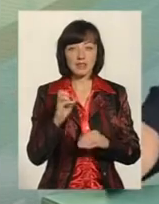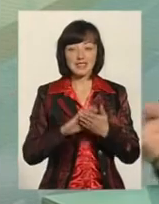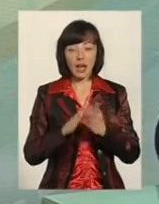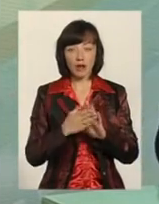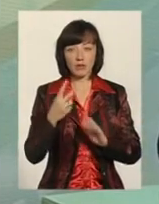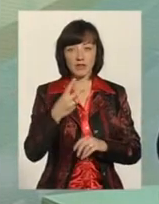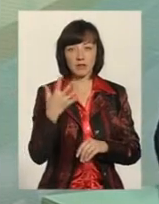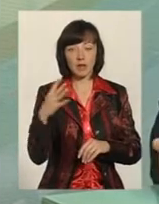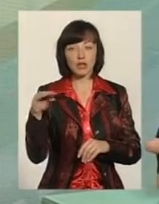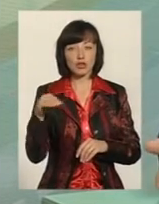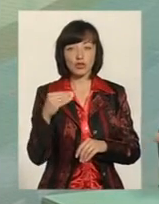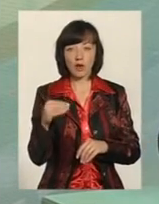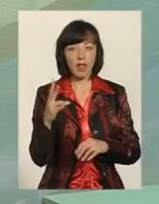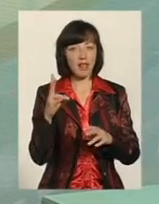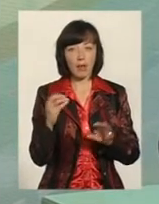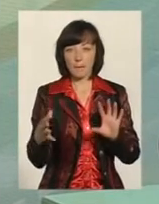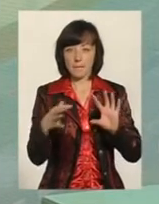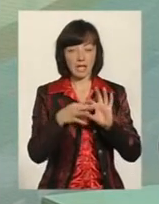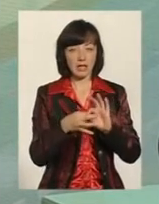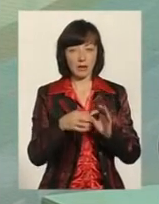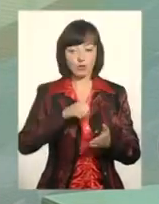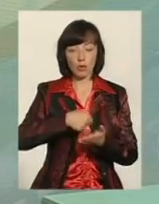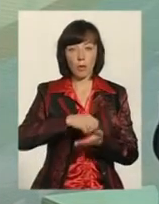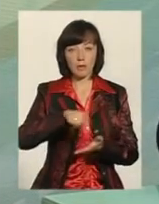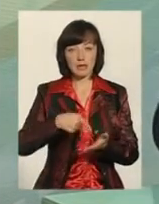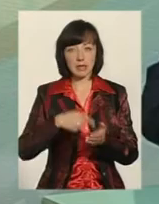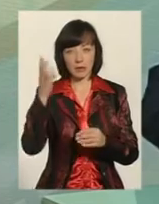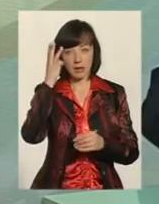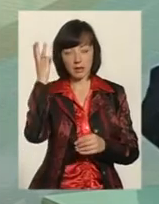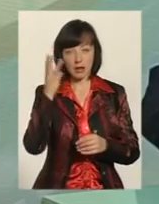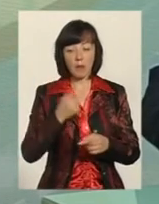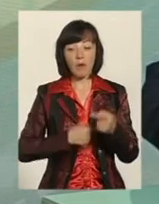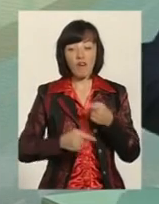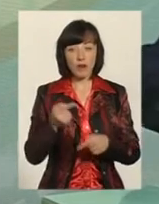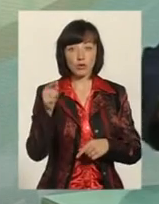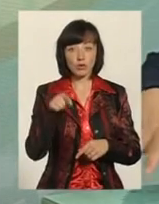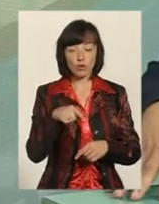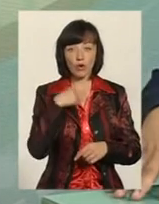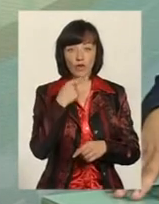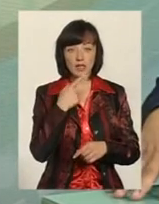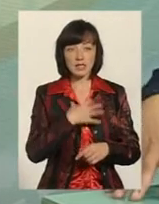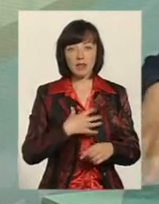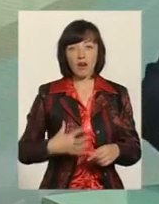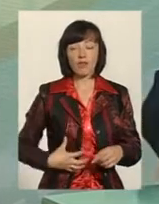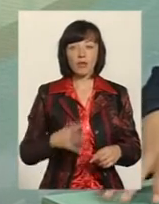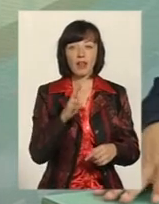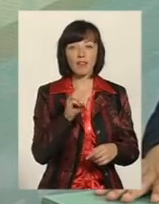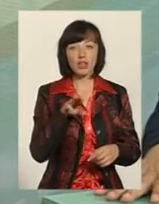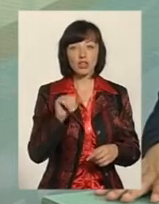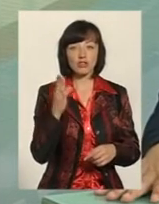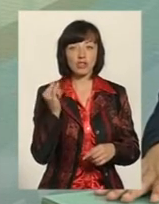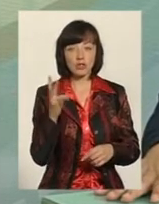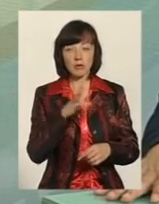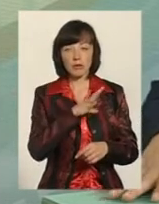на 25 жовтня не приєдналося до міста Хмельницького. Повернусь до того, що говорив, тобто Славута, Нітішин, дуже було